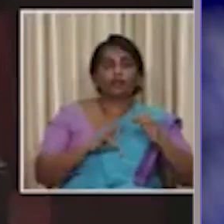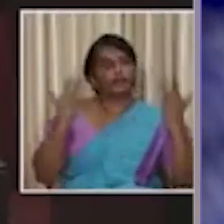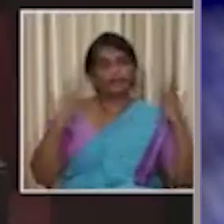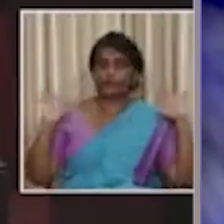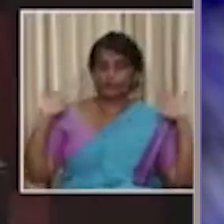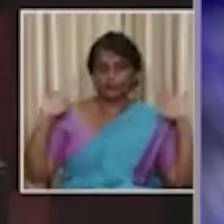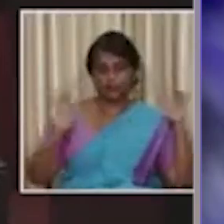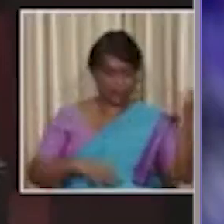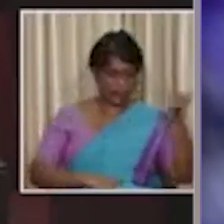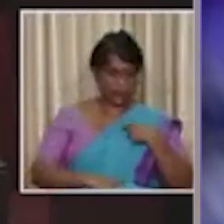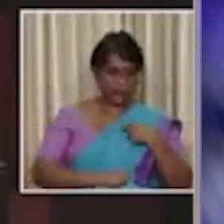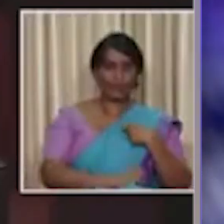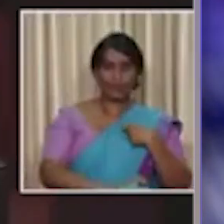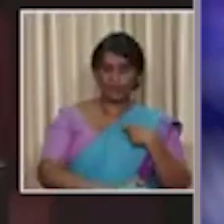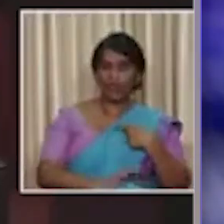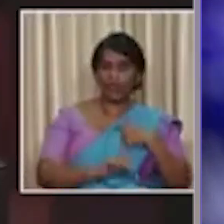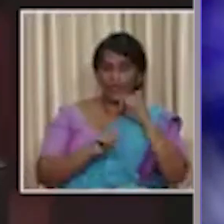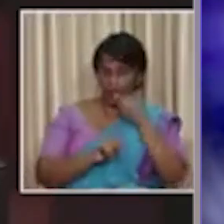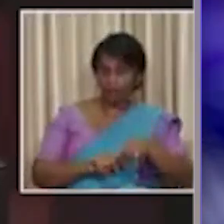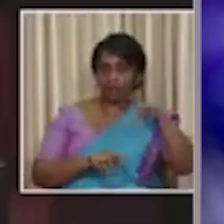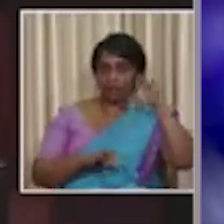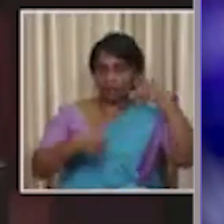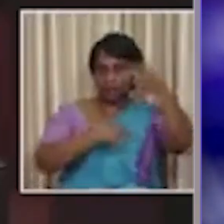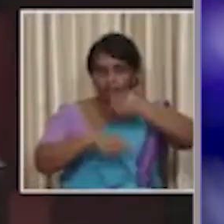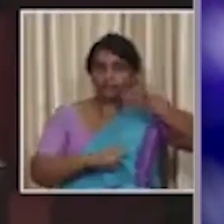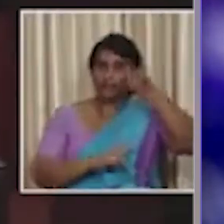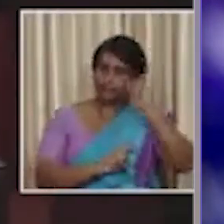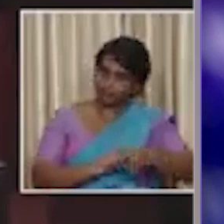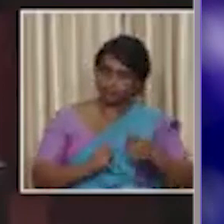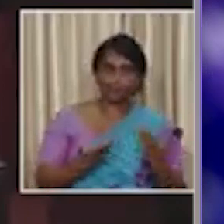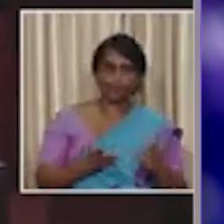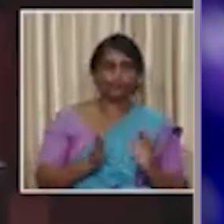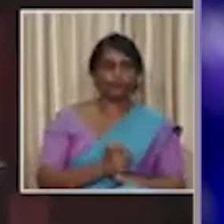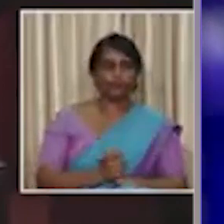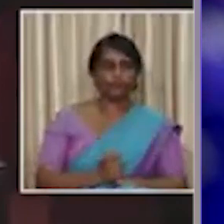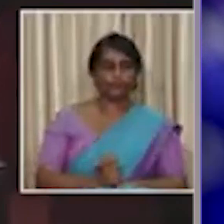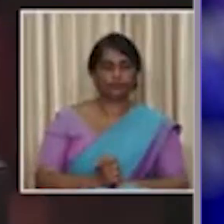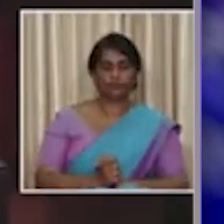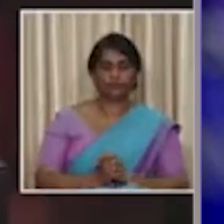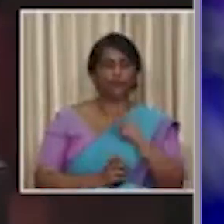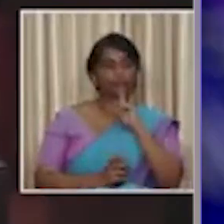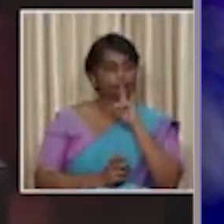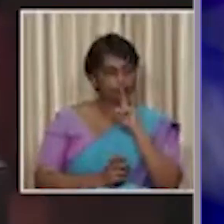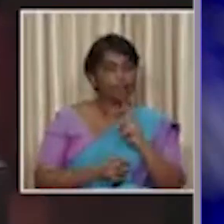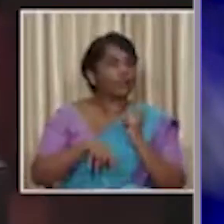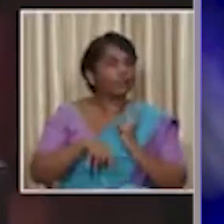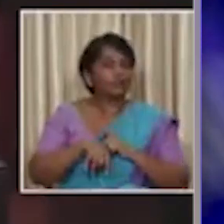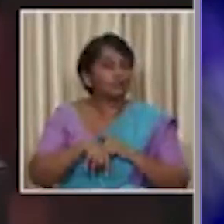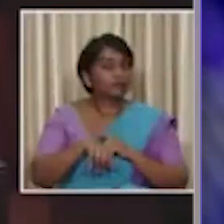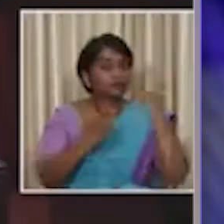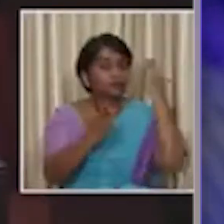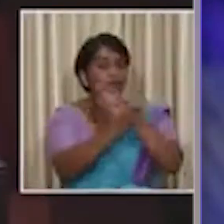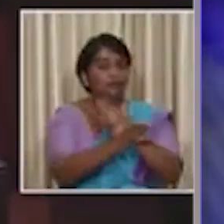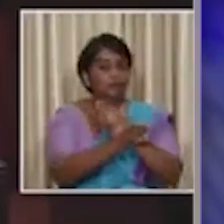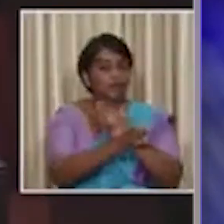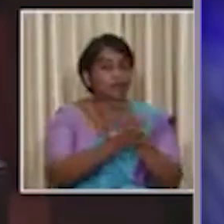எனவே நாட்டின் பொருளாதாரத்தை சீரழித்து பொருளாதார கொலைகாரர்களாக உயர்நீதிமன்றம் தீர்ப்பளித்திருப்பவர்களையே இந்த நிலைக்கு